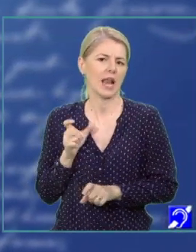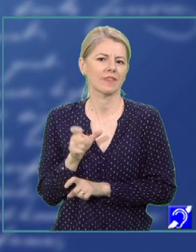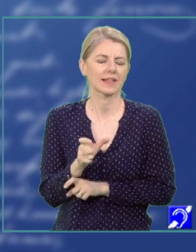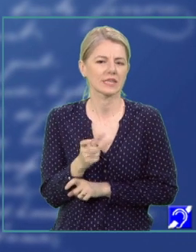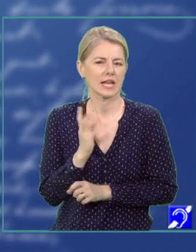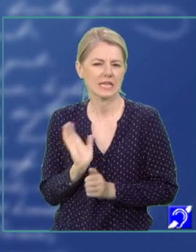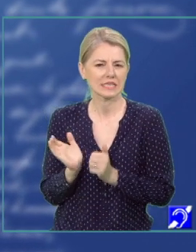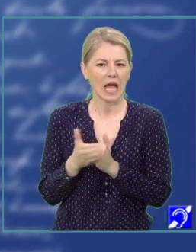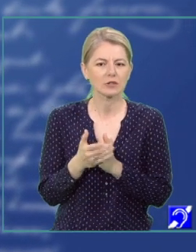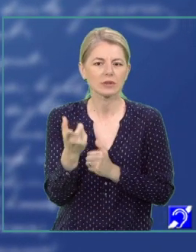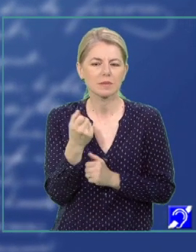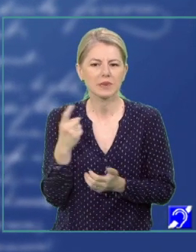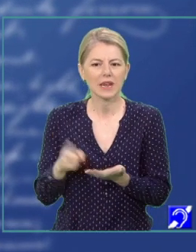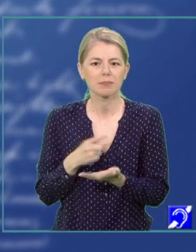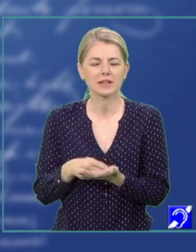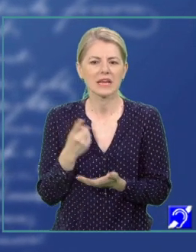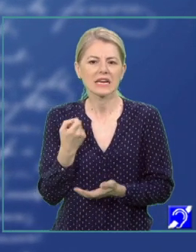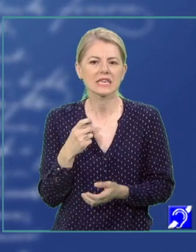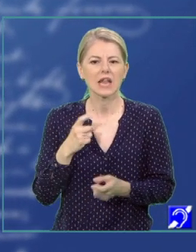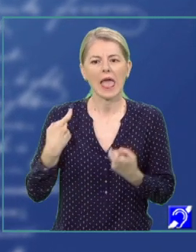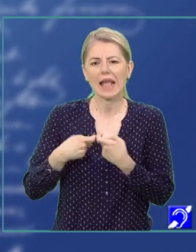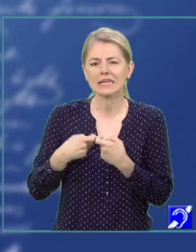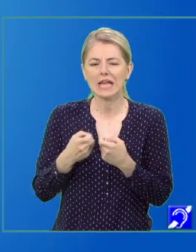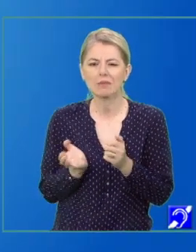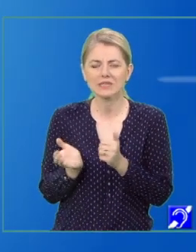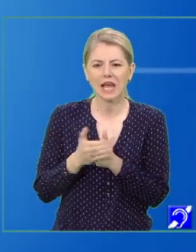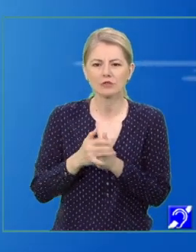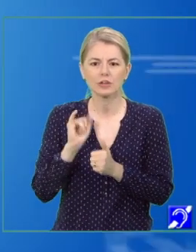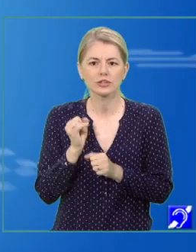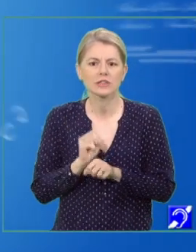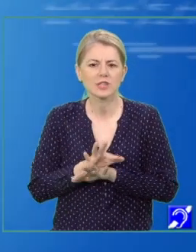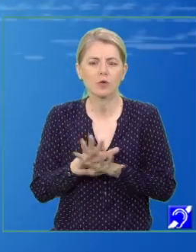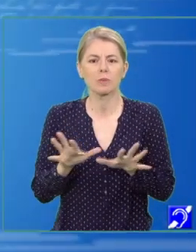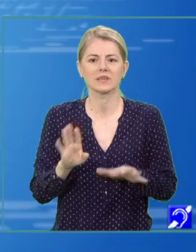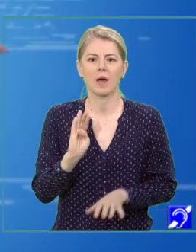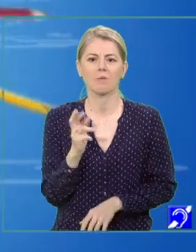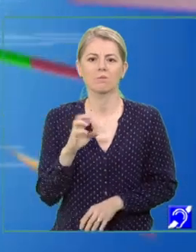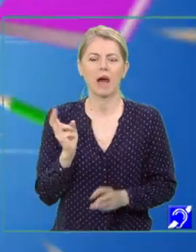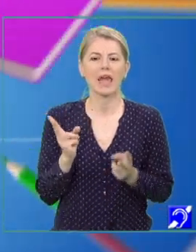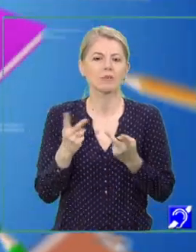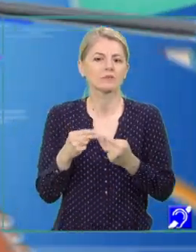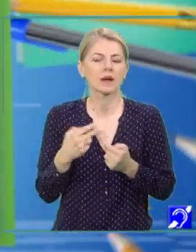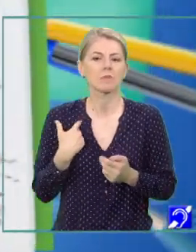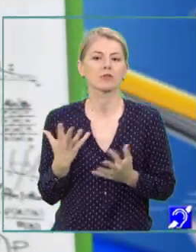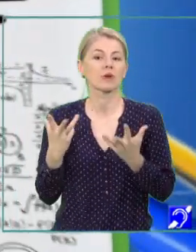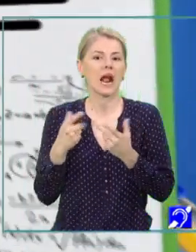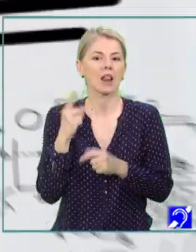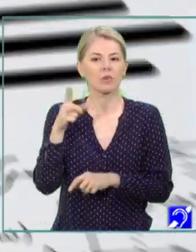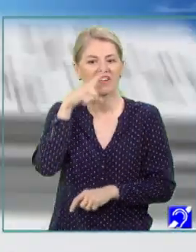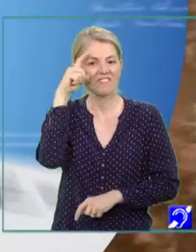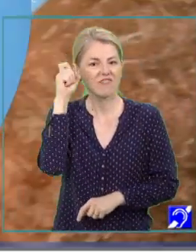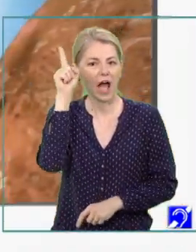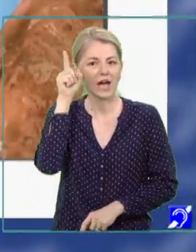Se ascund prin teoreme, în subiecte se strecoară, sunt cuprinse de bareme pentru o evaluare în vară.